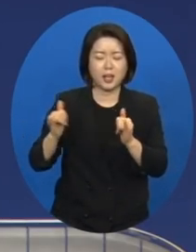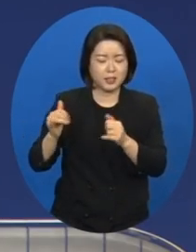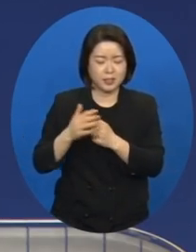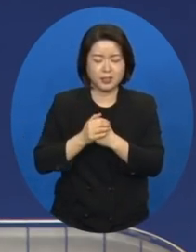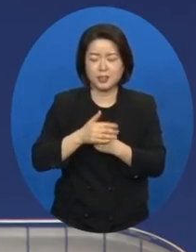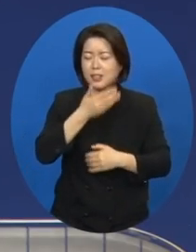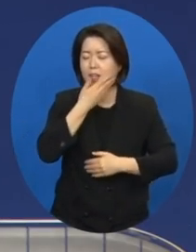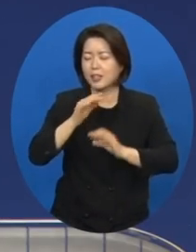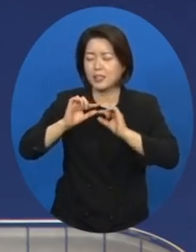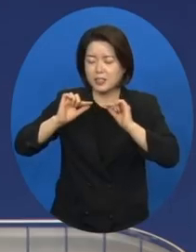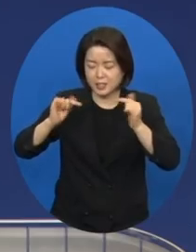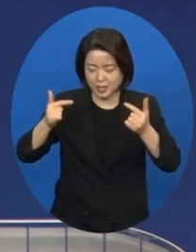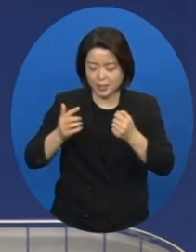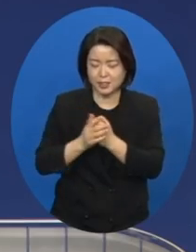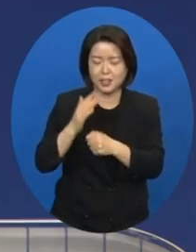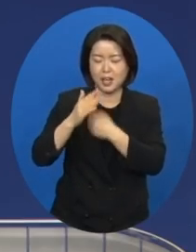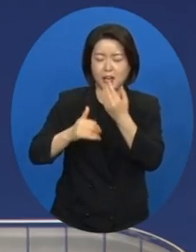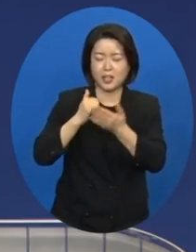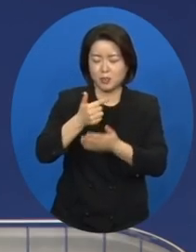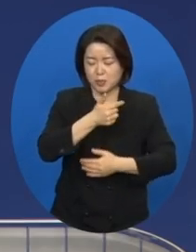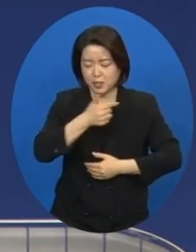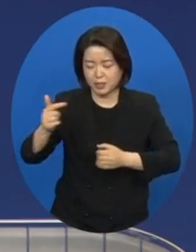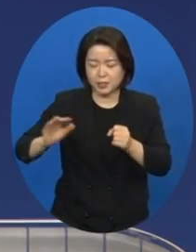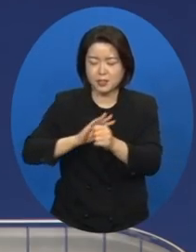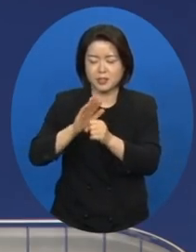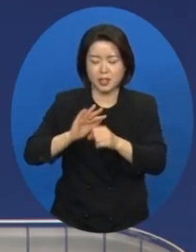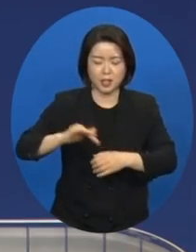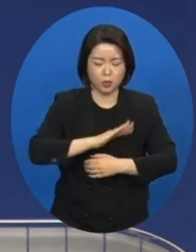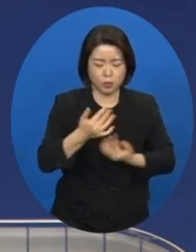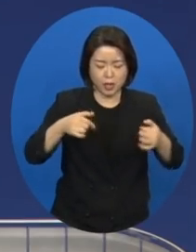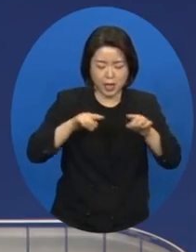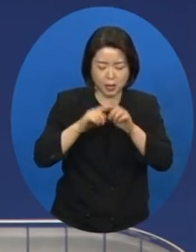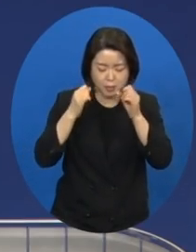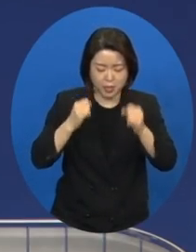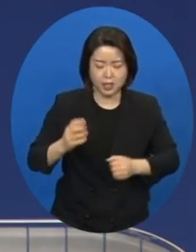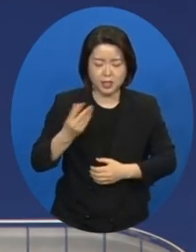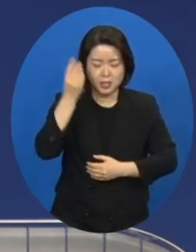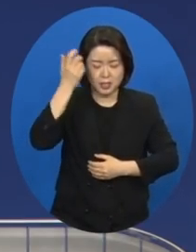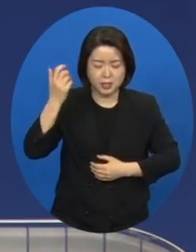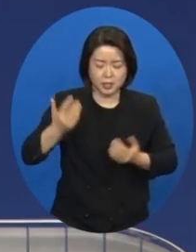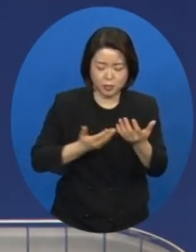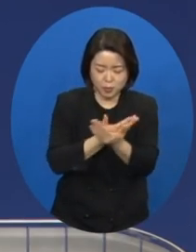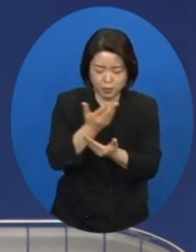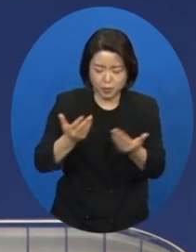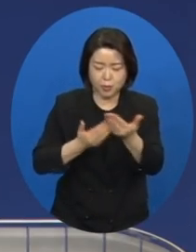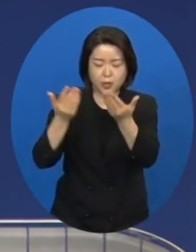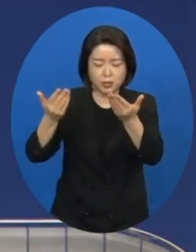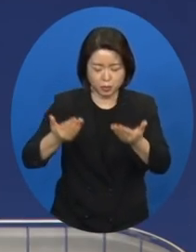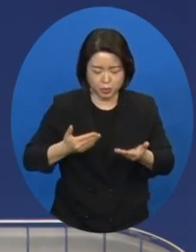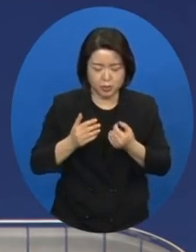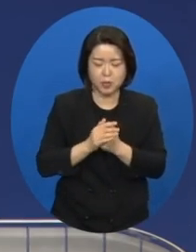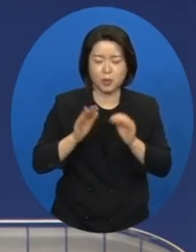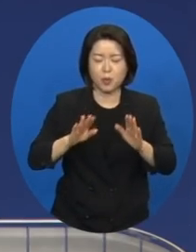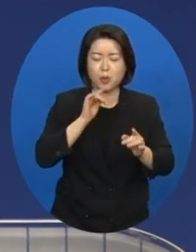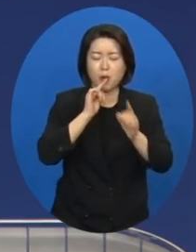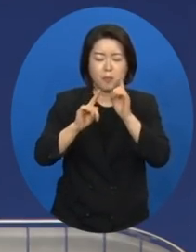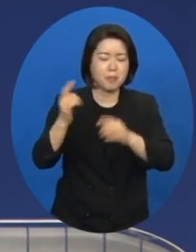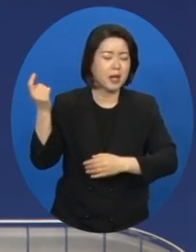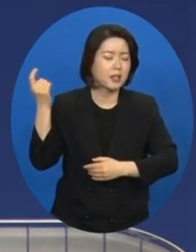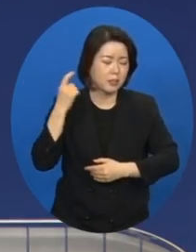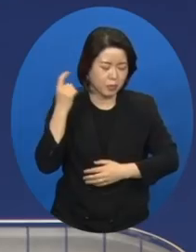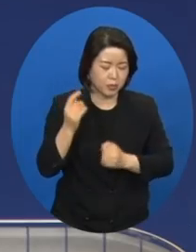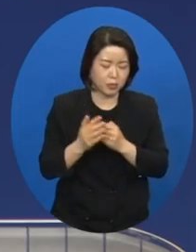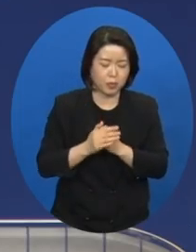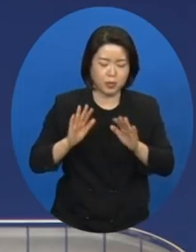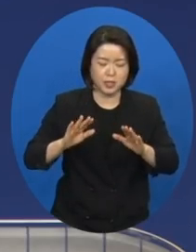내어주신 하나님의 한량없는 사랑하심과 우리와 늘 함께 하시는 성령님의 감화감동 교통케 하심이 오늘 말씀을 듣고